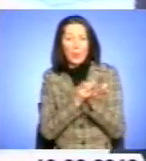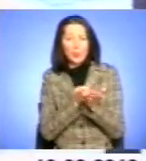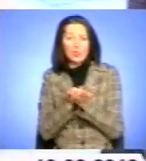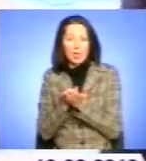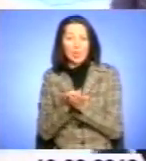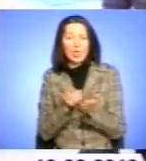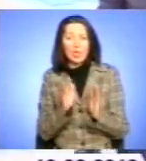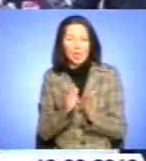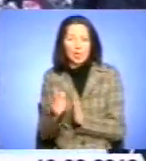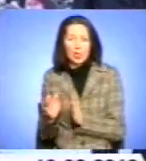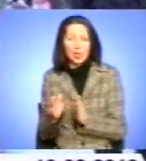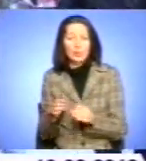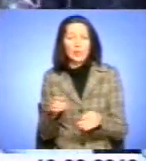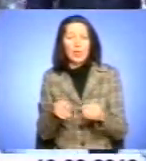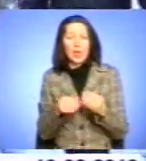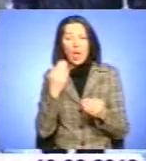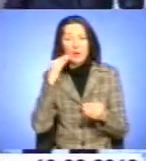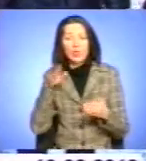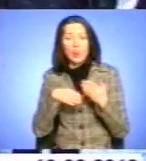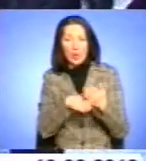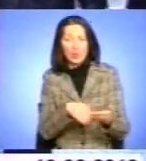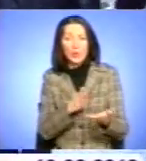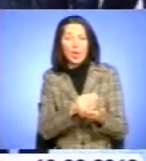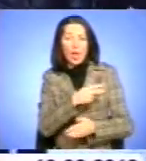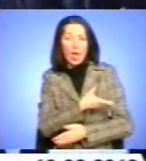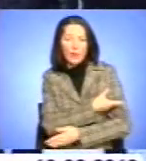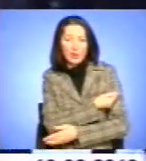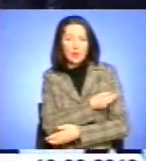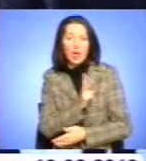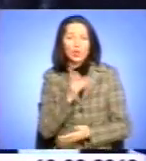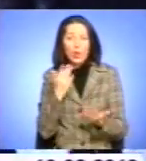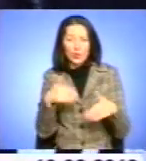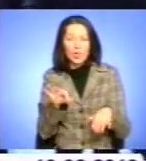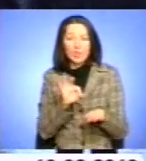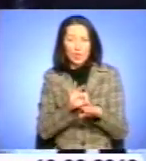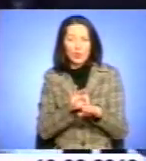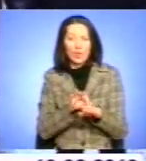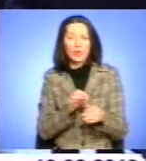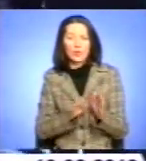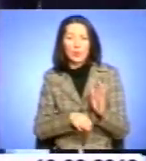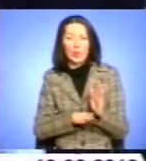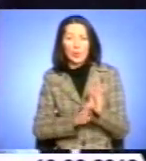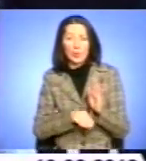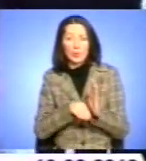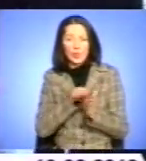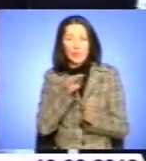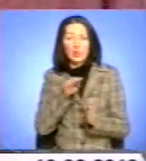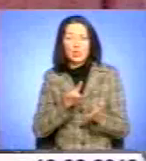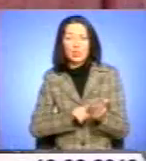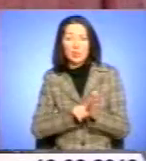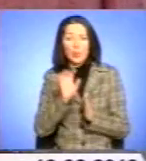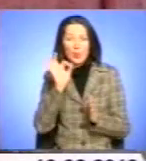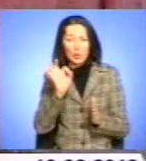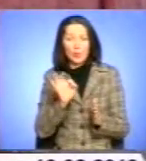вважають вакцинацію, а тим, хто має вже перші прояви захворювання та незначне підвищення температури, лікарі радять при можливості